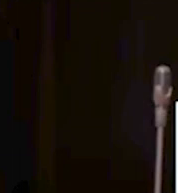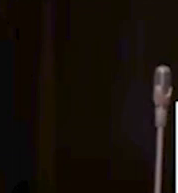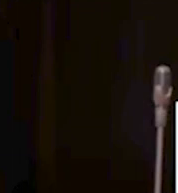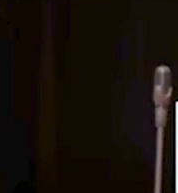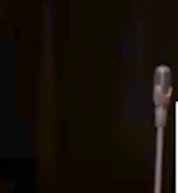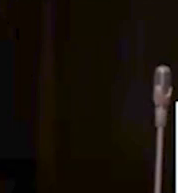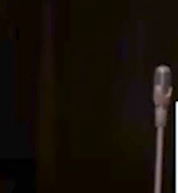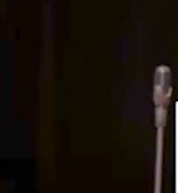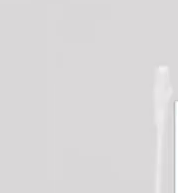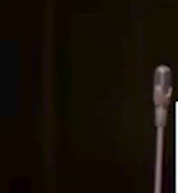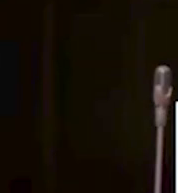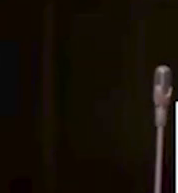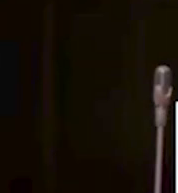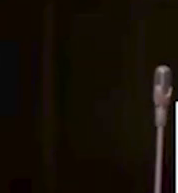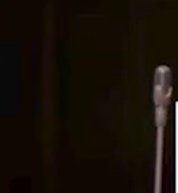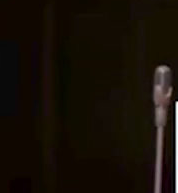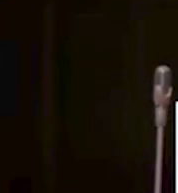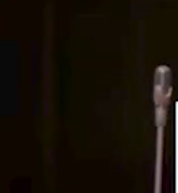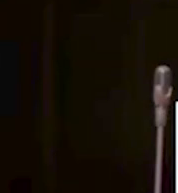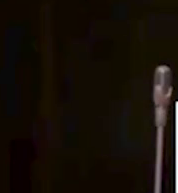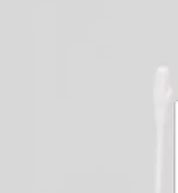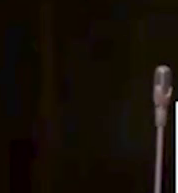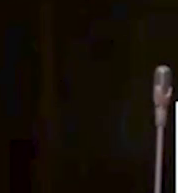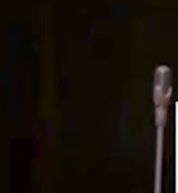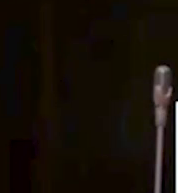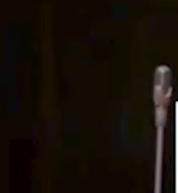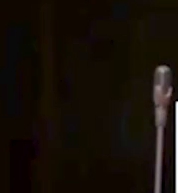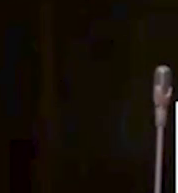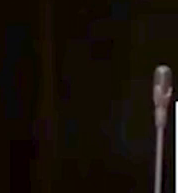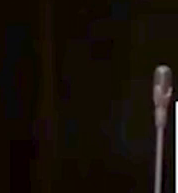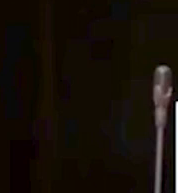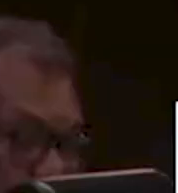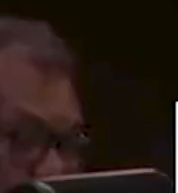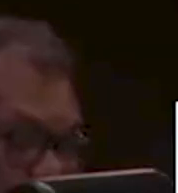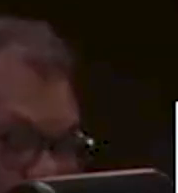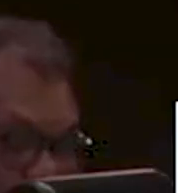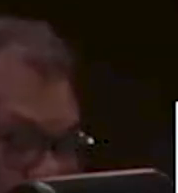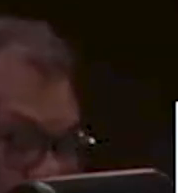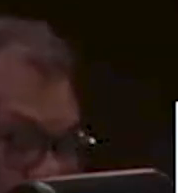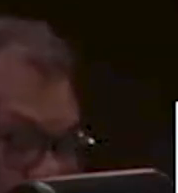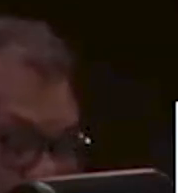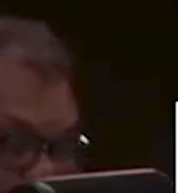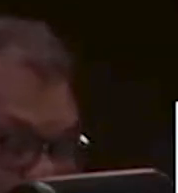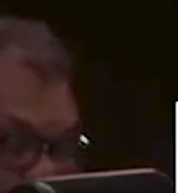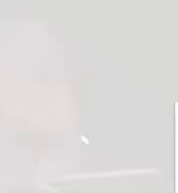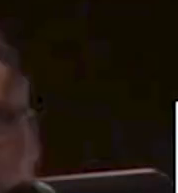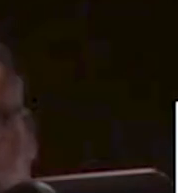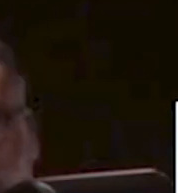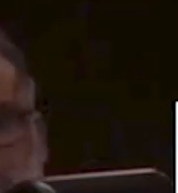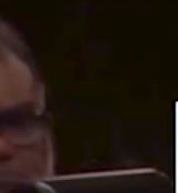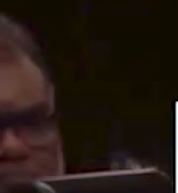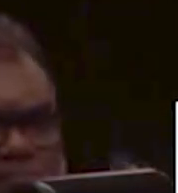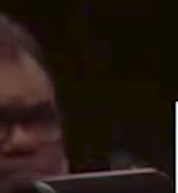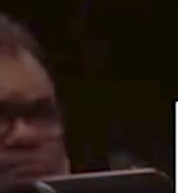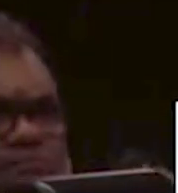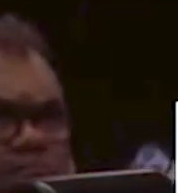මං නිකන් පාර්ලිමේන්තුව ඉස්සරහ හරින්න යන්නේ කෑ ගහන අය නෙමෙයි බහුතරය අද බහුතරේ නිශ්ශබ්දලා ඉන්න ජනාධිපති රනිල් වික්‍රමසිංහගේ